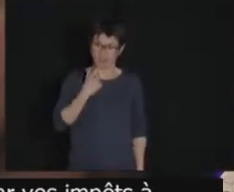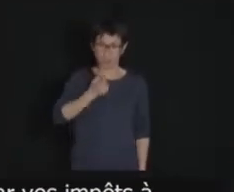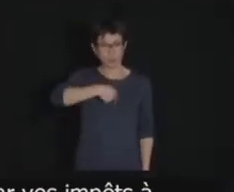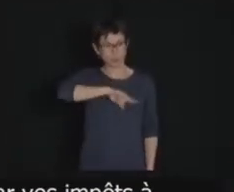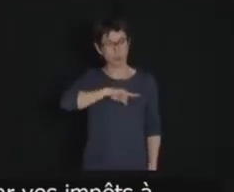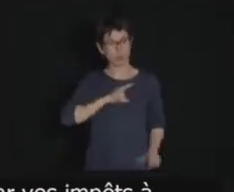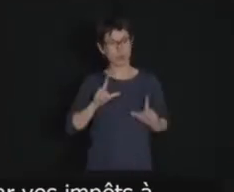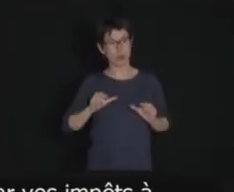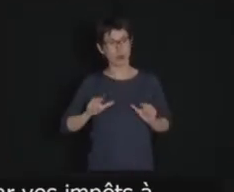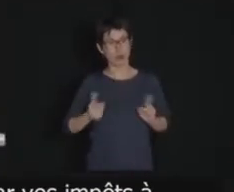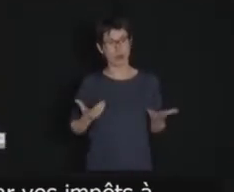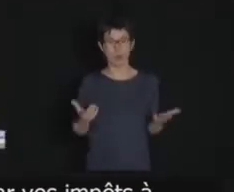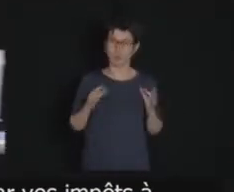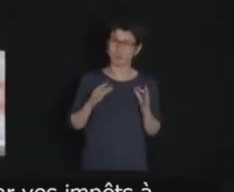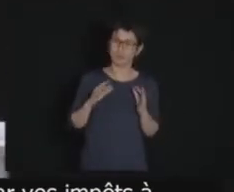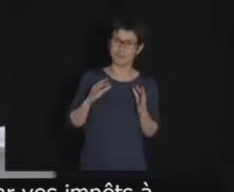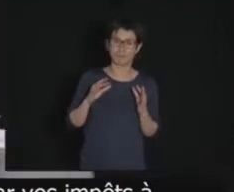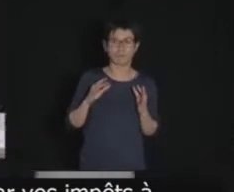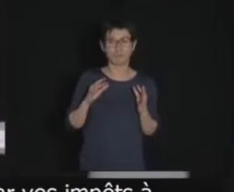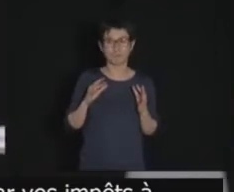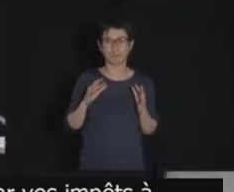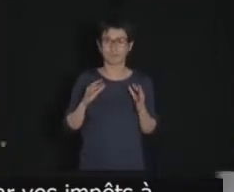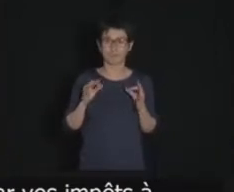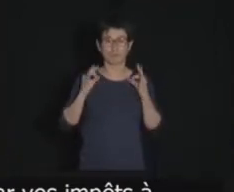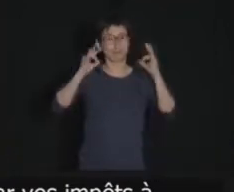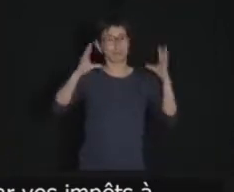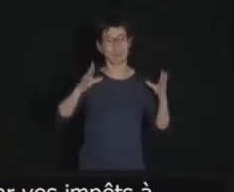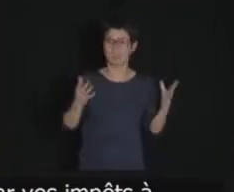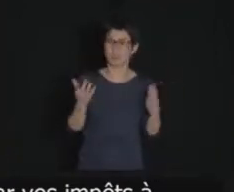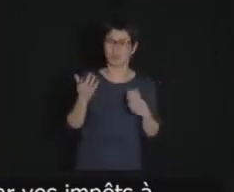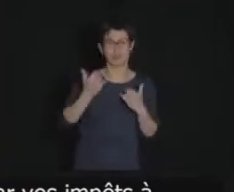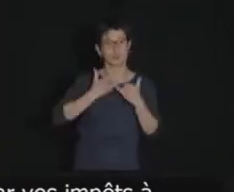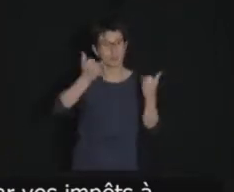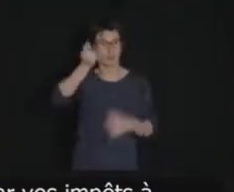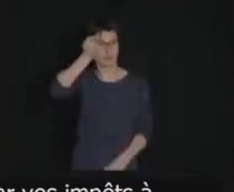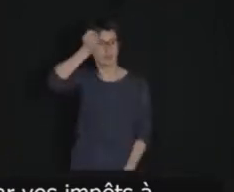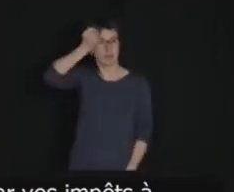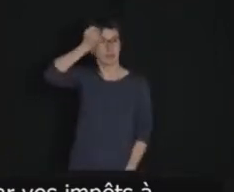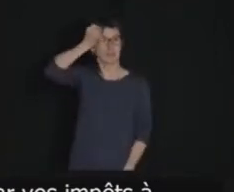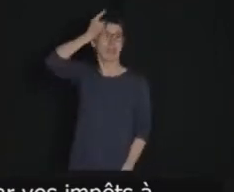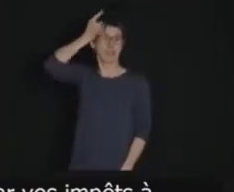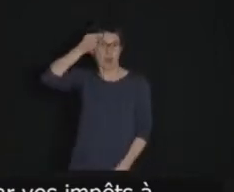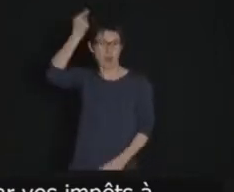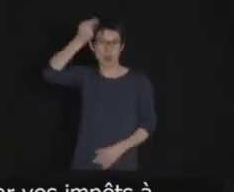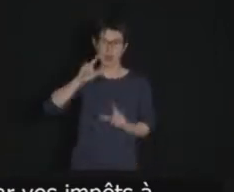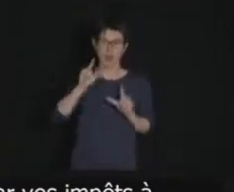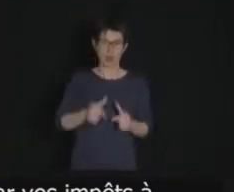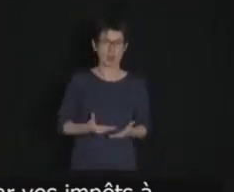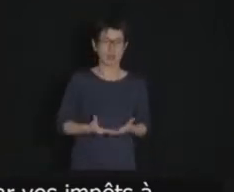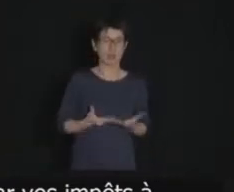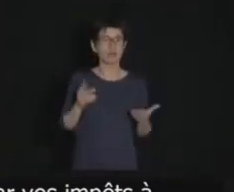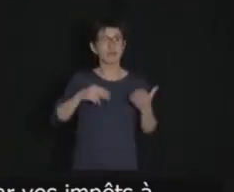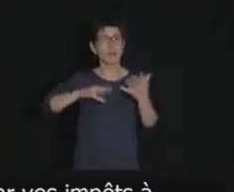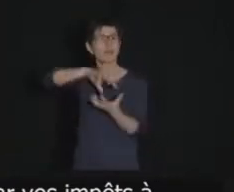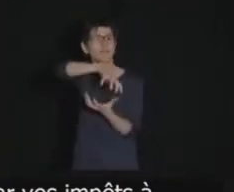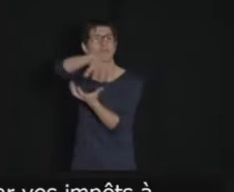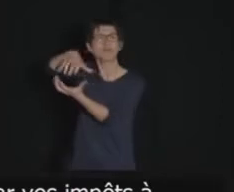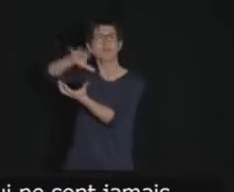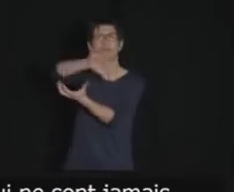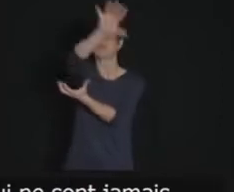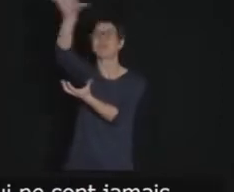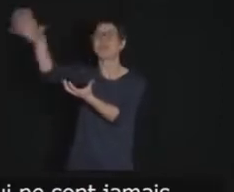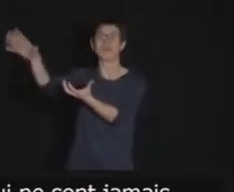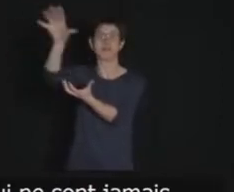vous. Nous sommes donc une puissance intellectuelle d'abord, et puis aussi une puissance matérielle. La moitié des emplois liés